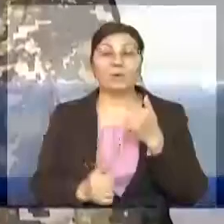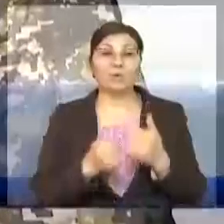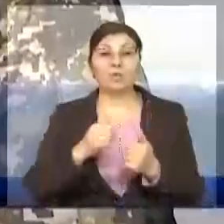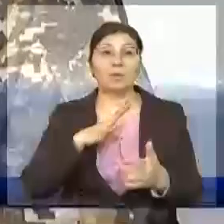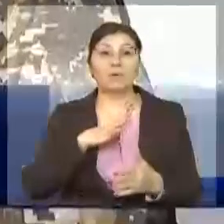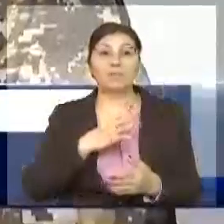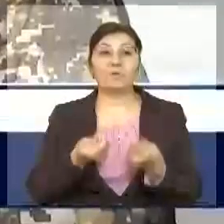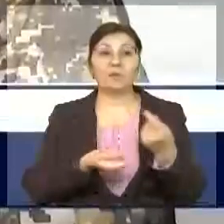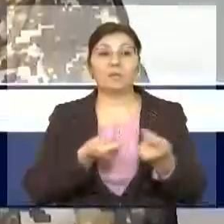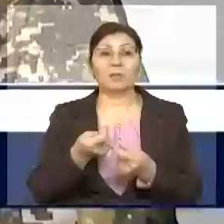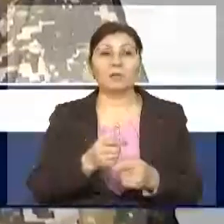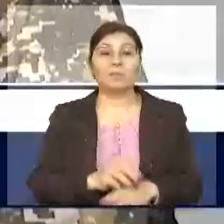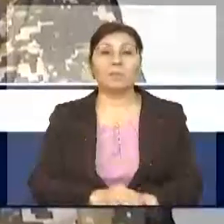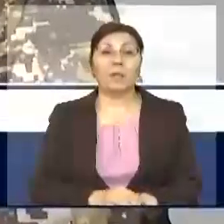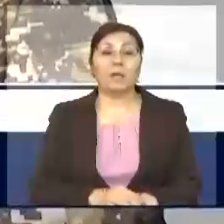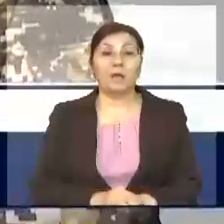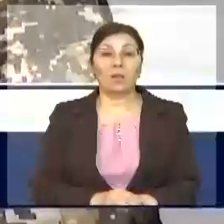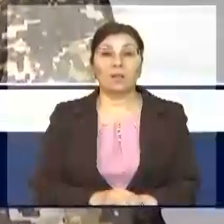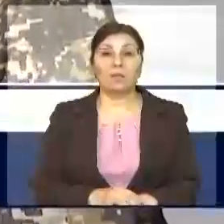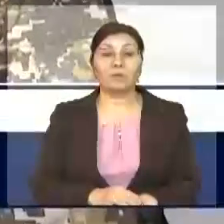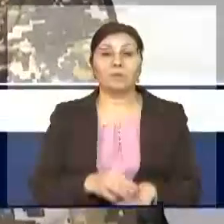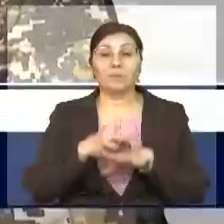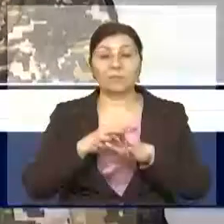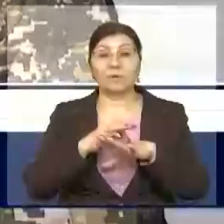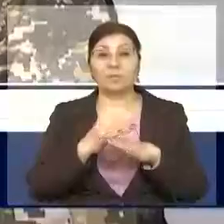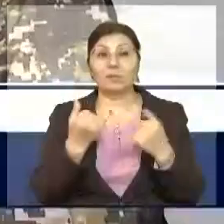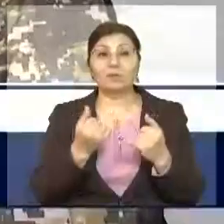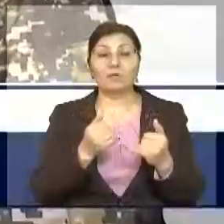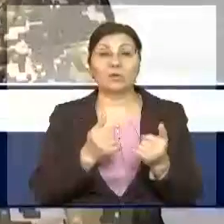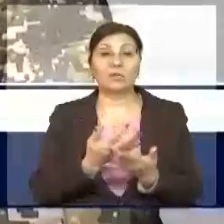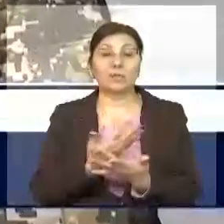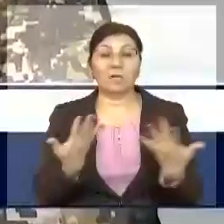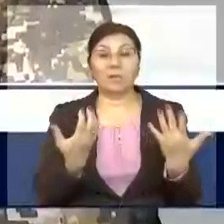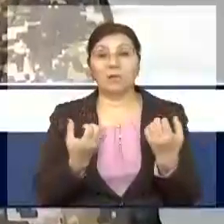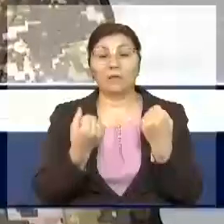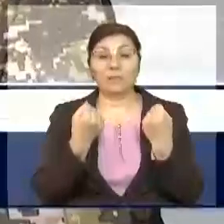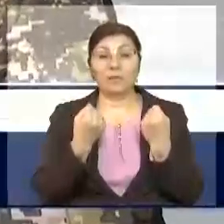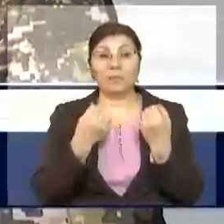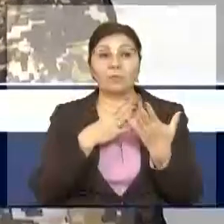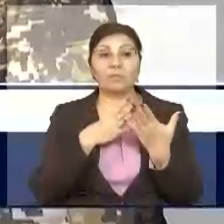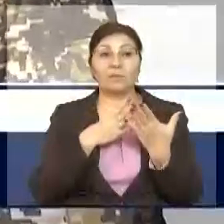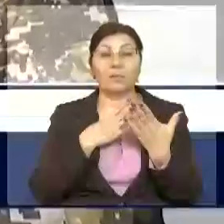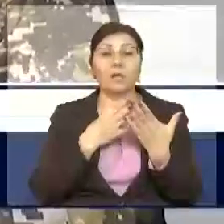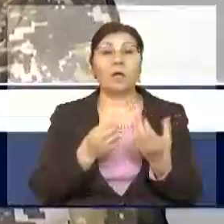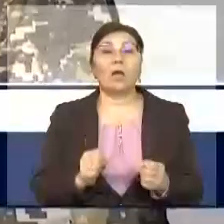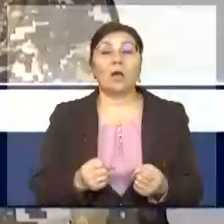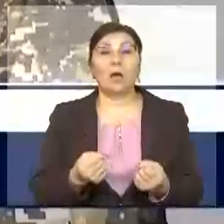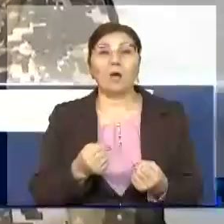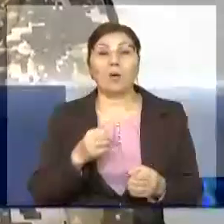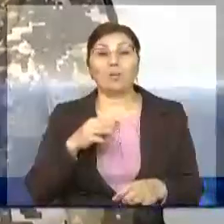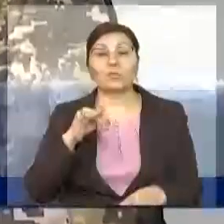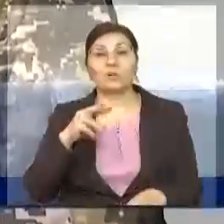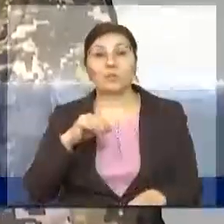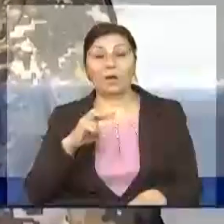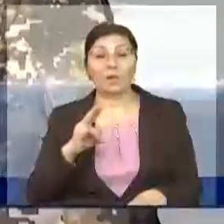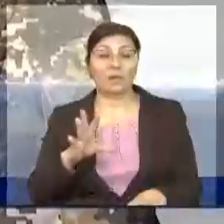Организаторами являются Ассамблея Жастары Актюбинской области. Какие виды соревнований? Здесь есть отжимания, сборка и разборка